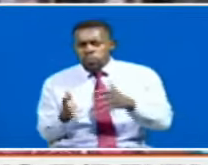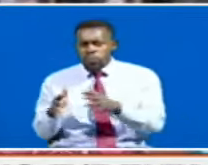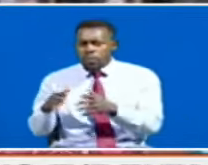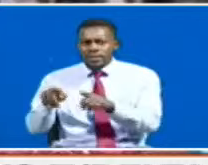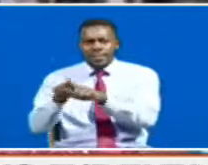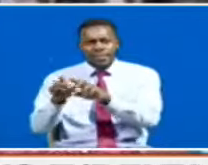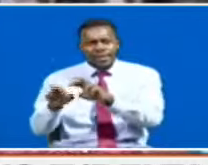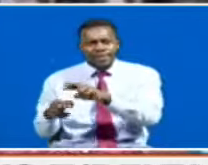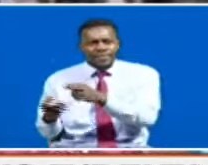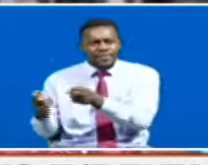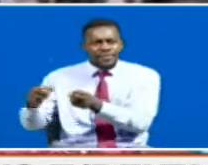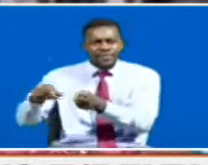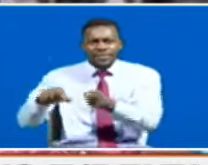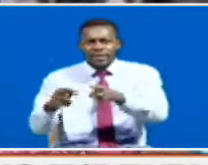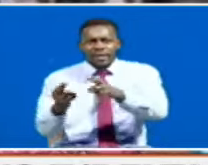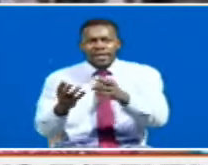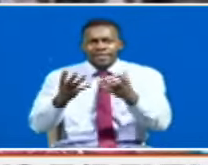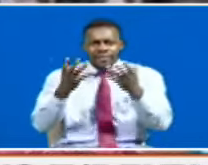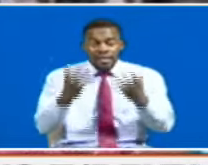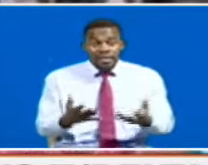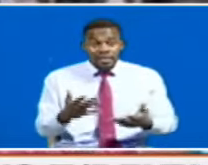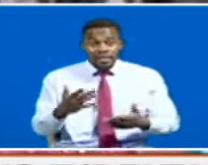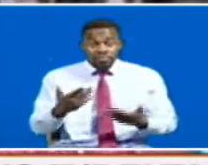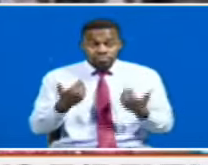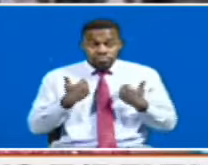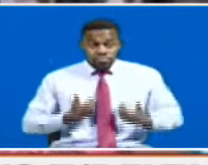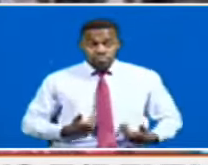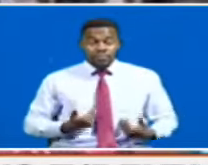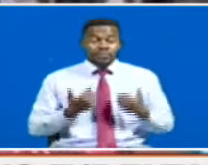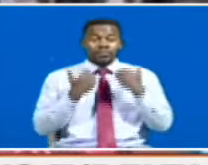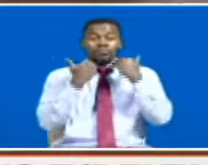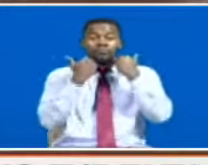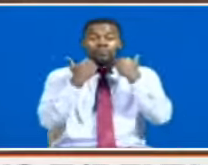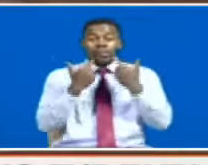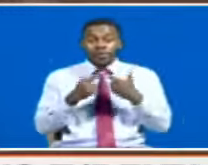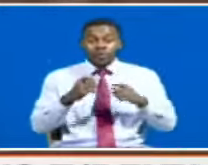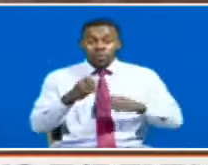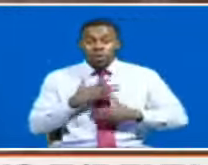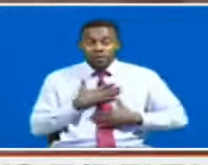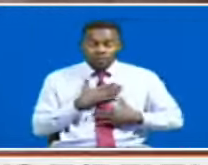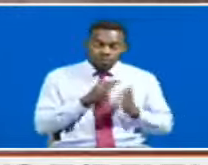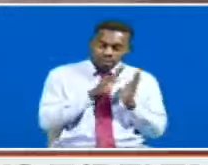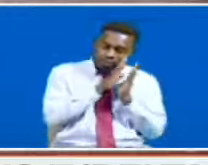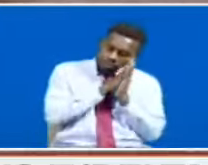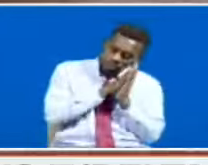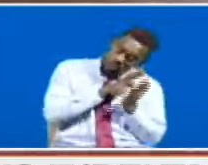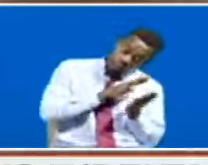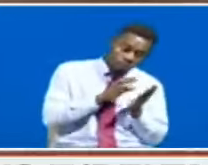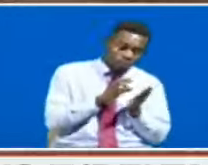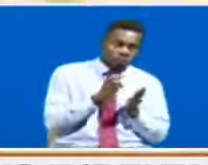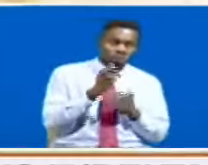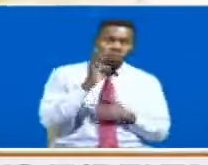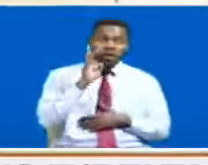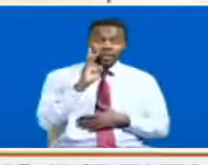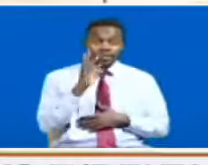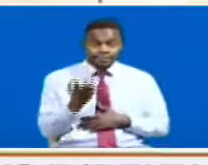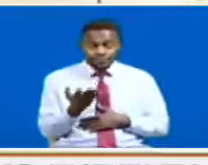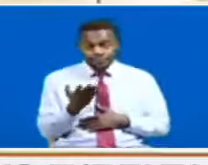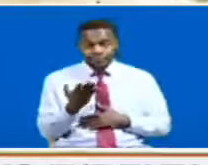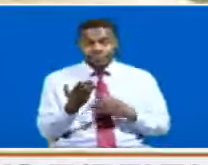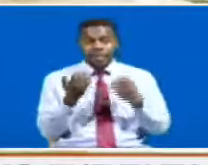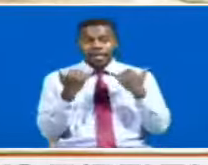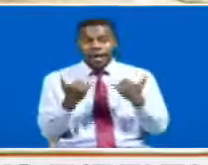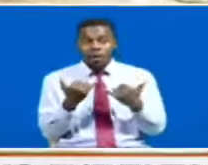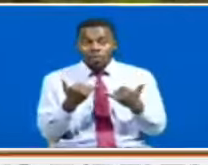mto, ilikuta tu tukiwa usingizi yote ikafurandi kwa vitanda. Biwi la simanzi limetanda kwa wakazi